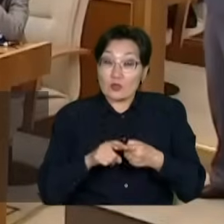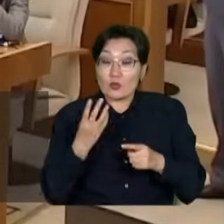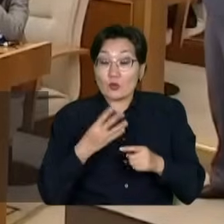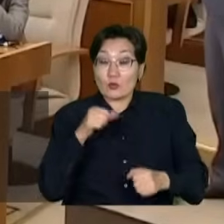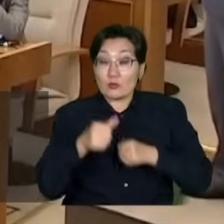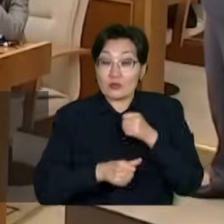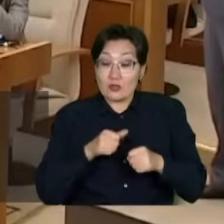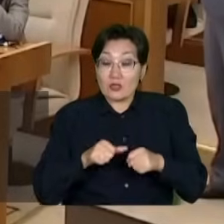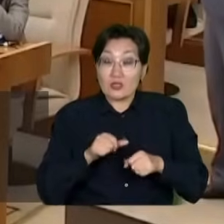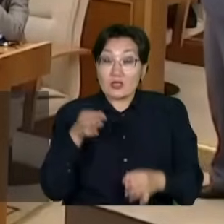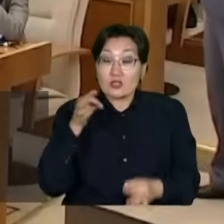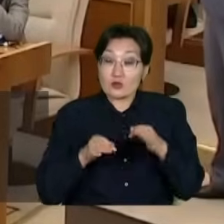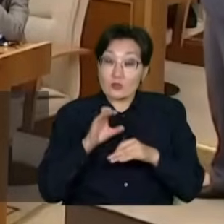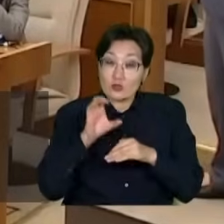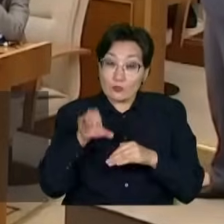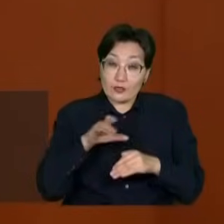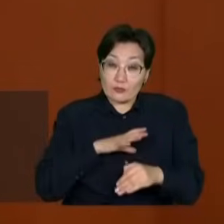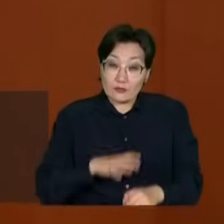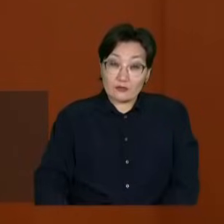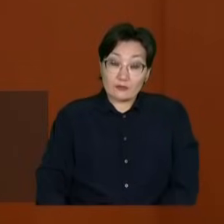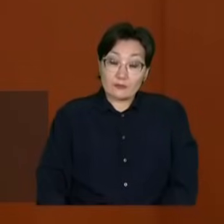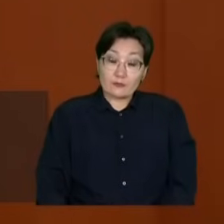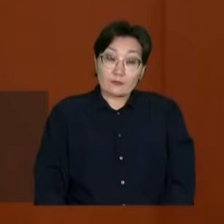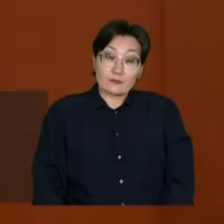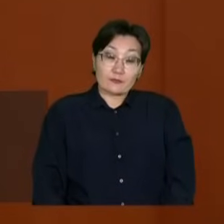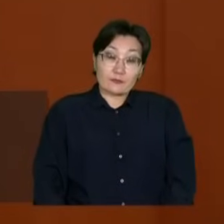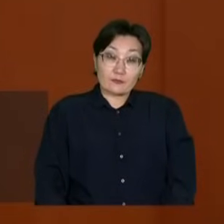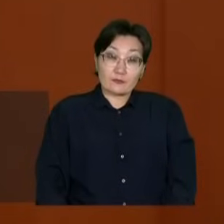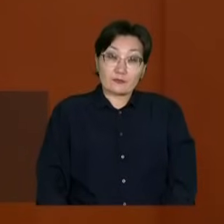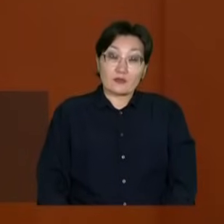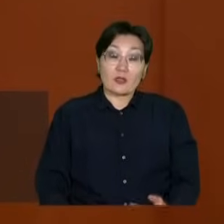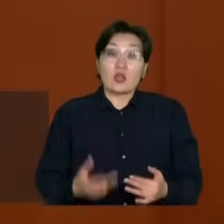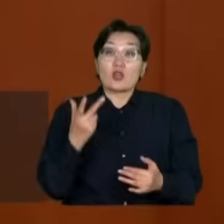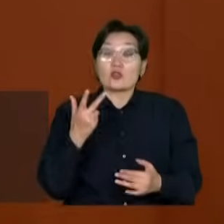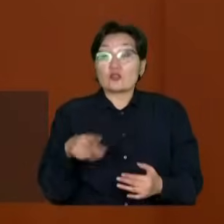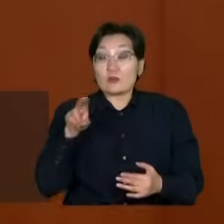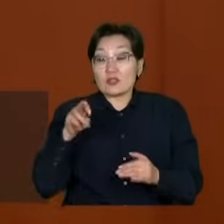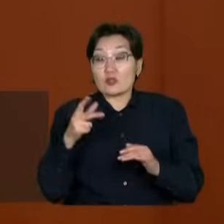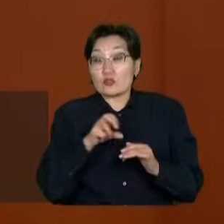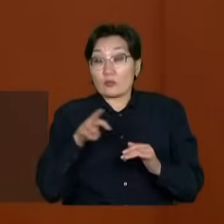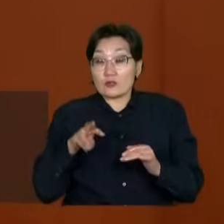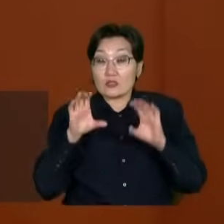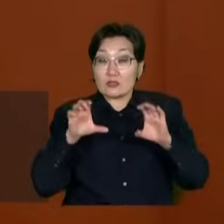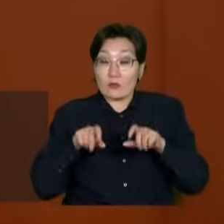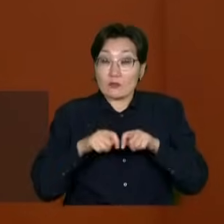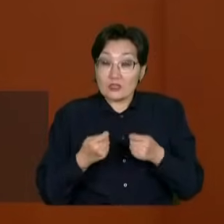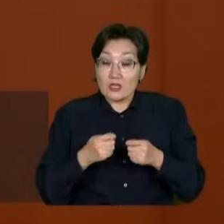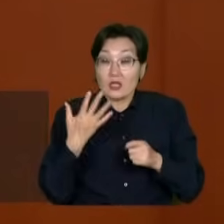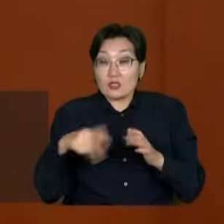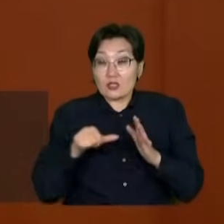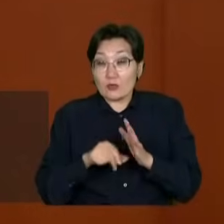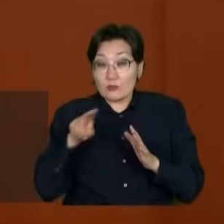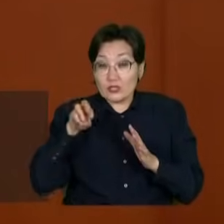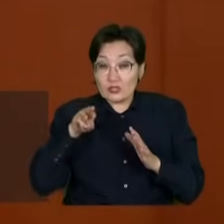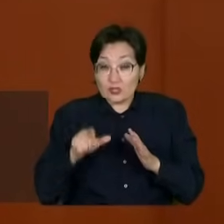материал құқық қорғау органдарына жолданыпты. Комитет по водным ресурсам 3 миллиард 300 миллион теңгеге заң бұзушылықтар 56 миллиард